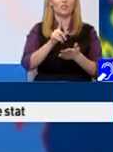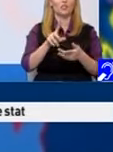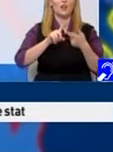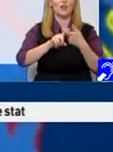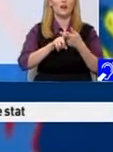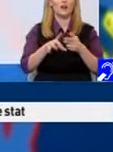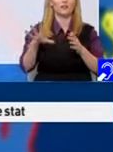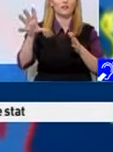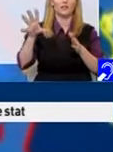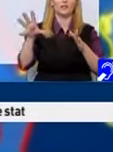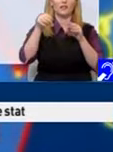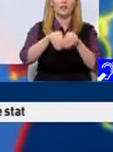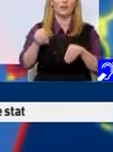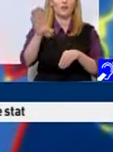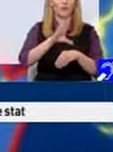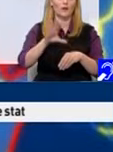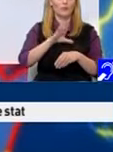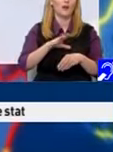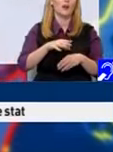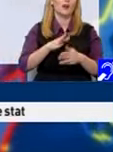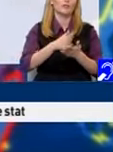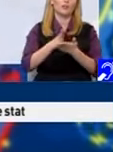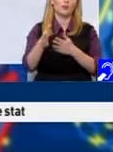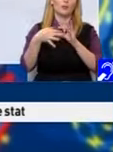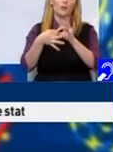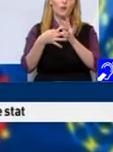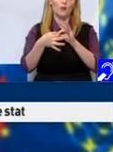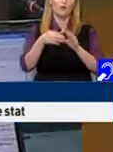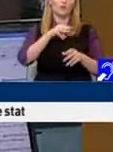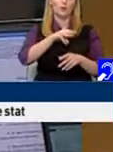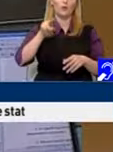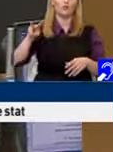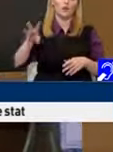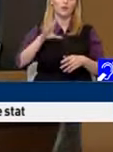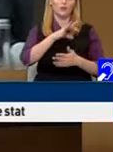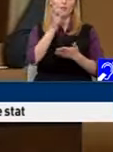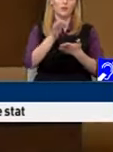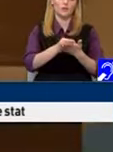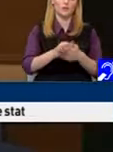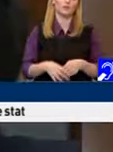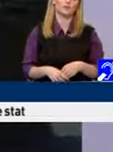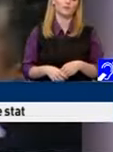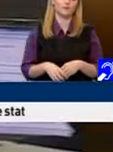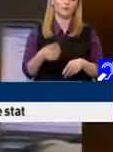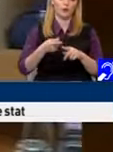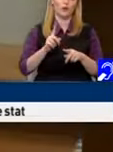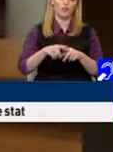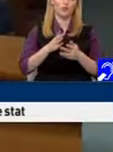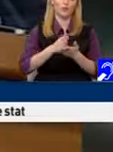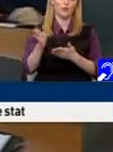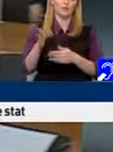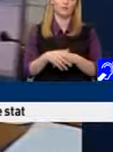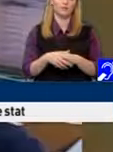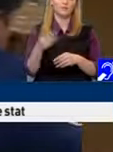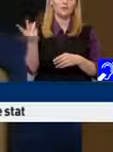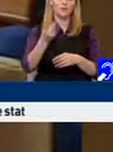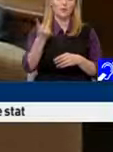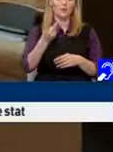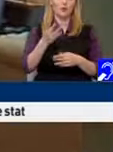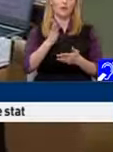integrarea europeană, iar de domeniul cooperării va răspunde Tatiana Molcean. Ambele colegi sunt în